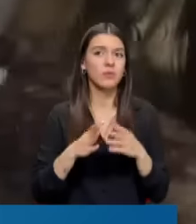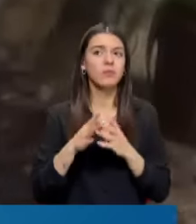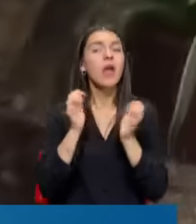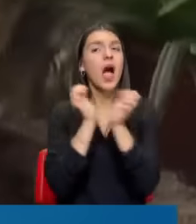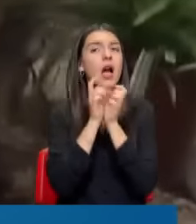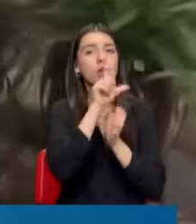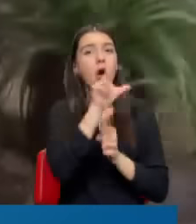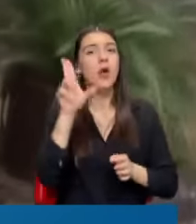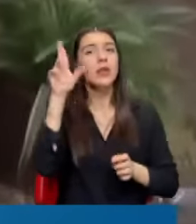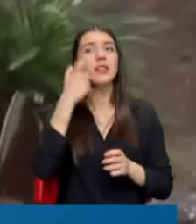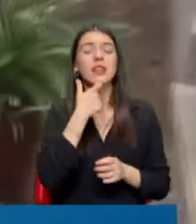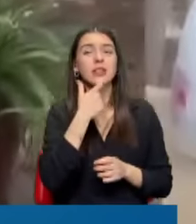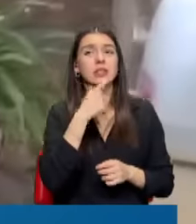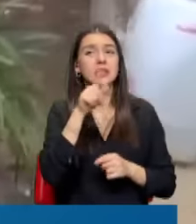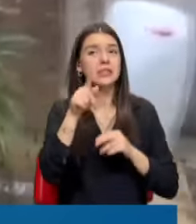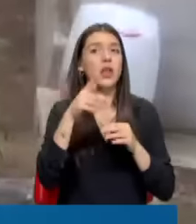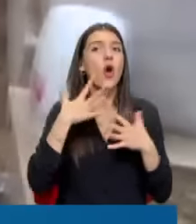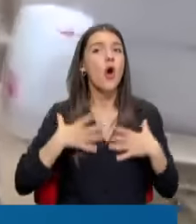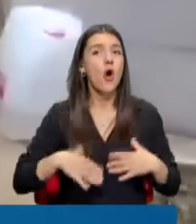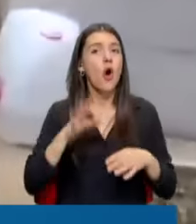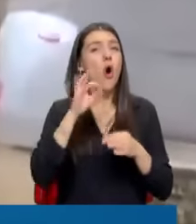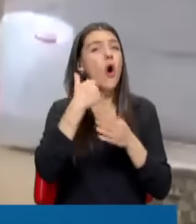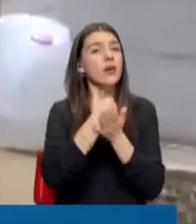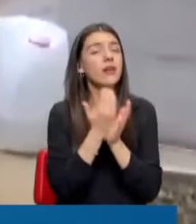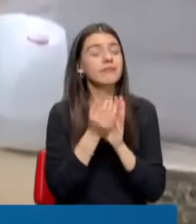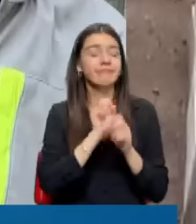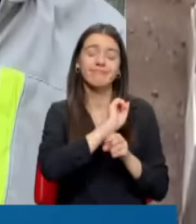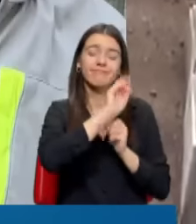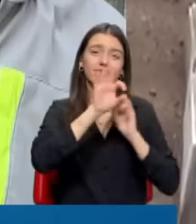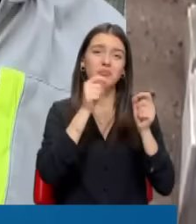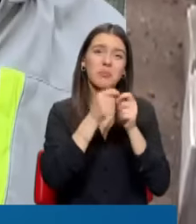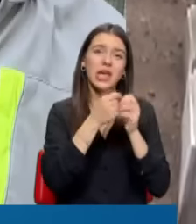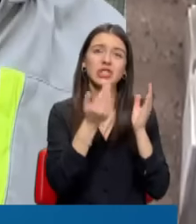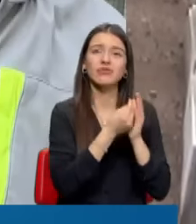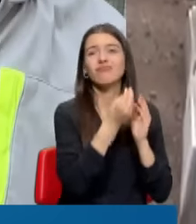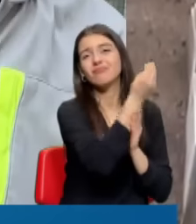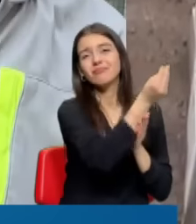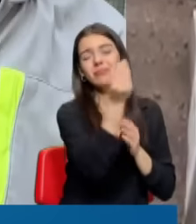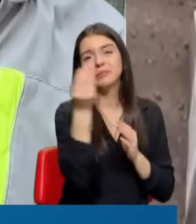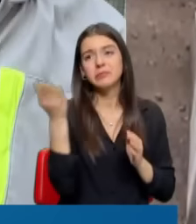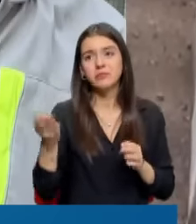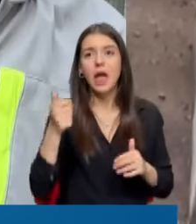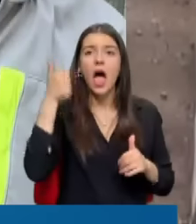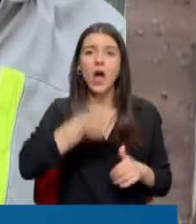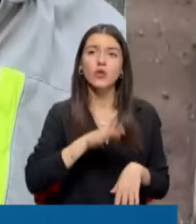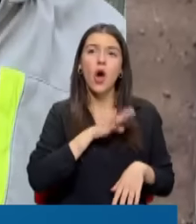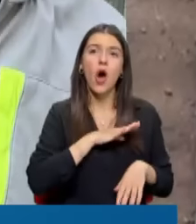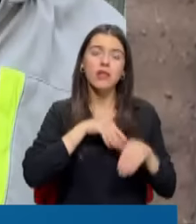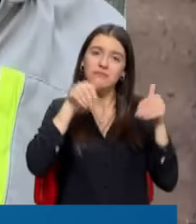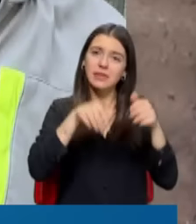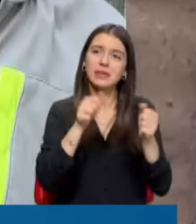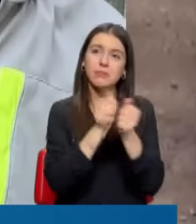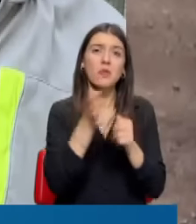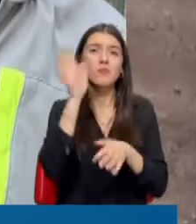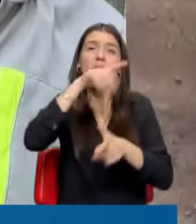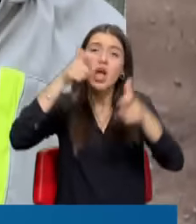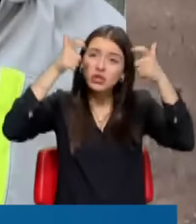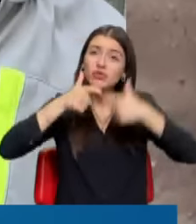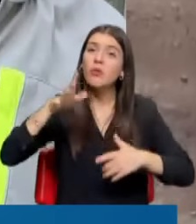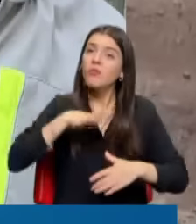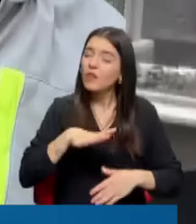yaşındaki Kenan Efe Aytekin'in organlarını bağışladı. Her gün oğlunun mezarı başında gözyaşı döken anne, başka sorumlu varsa